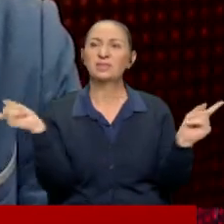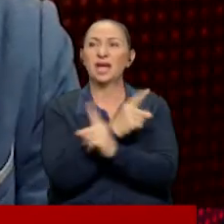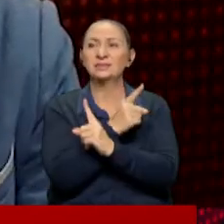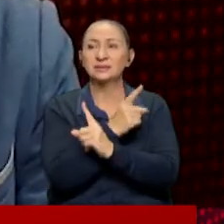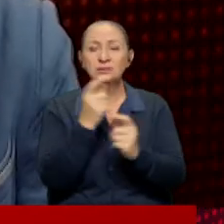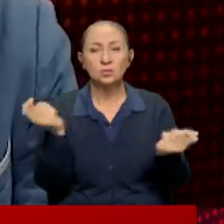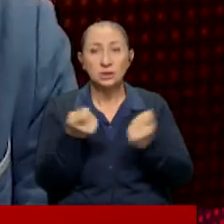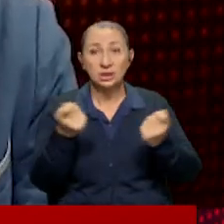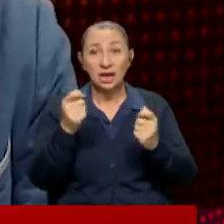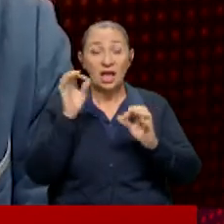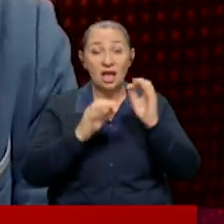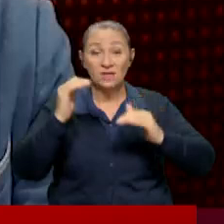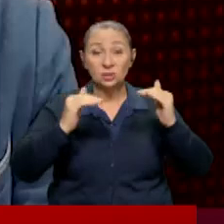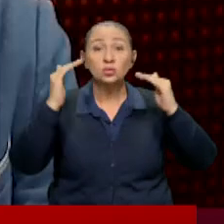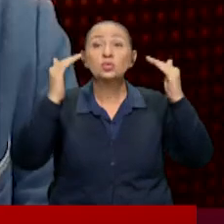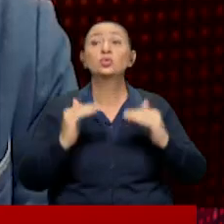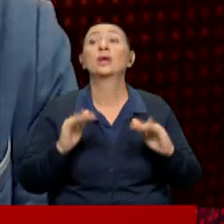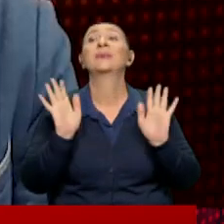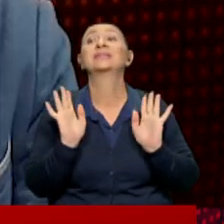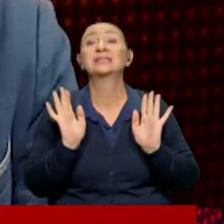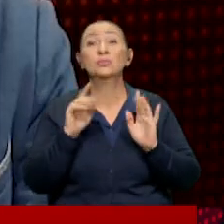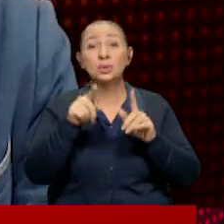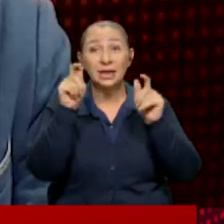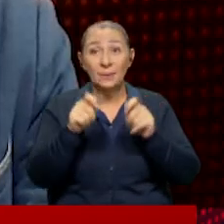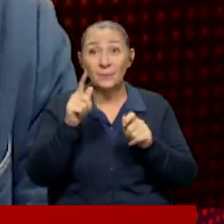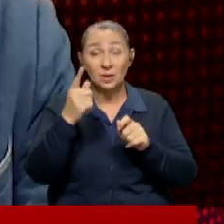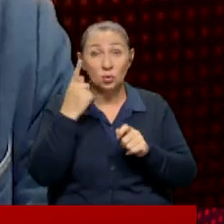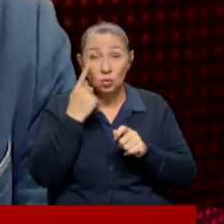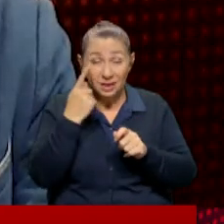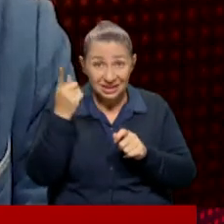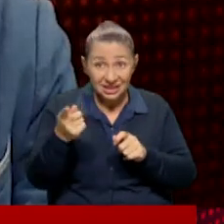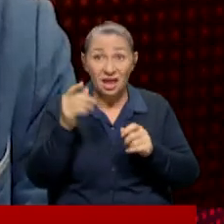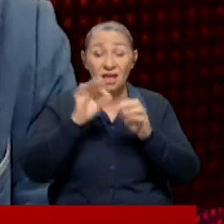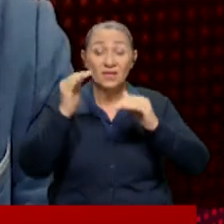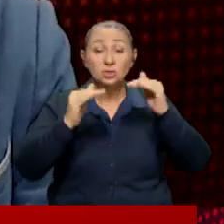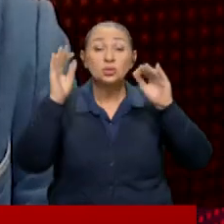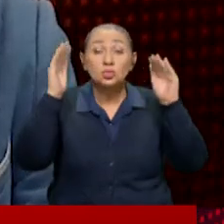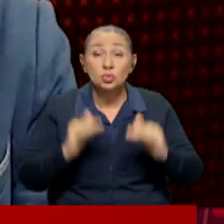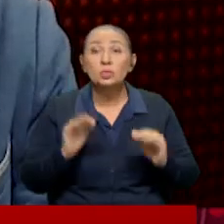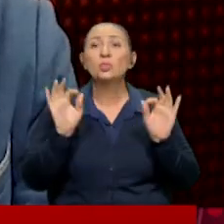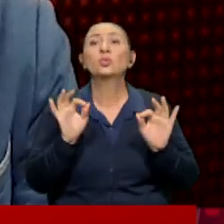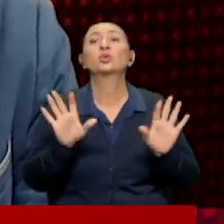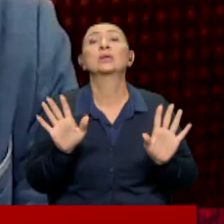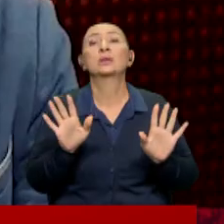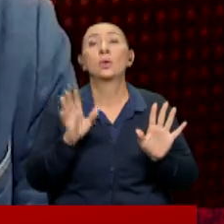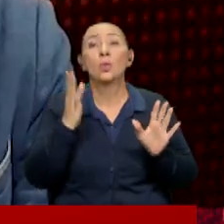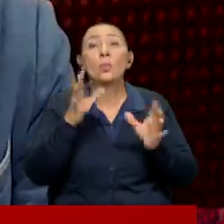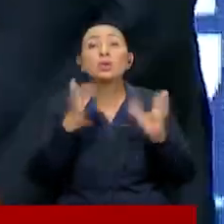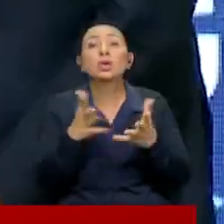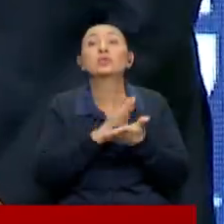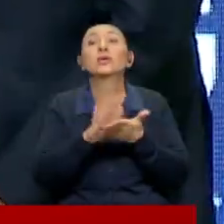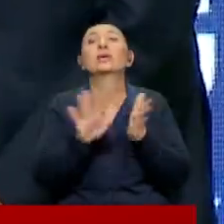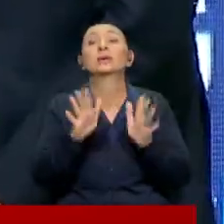adımlar atarak enflasyonu düşüremezsiniz. Bunları yapan bir hükümetin enflasyonu düşürebilmesi mümkün mü? O zaman